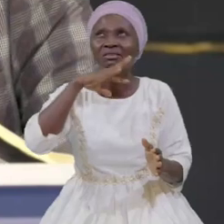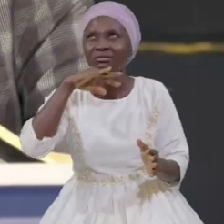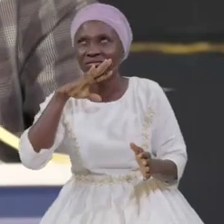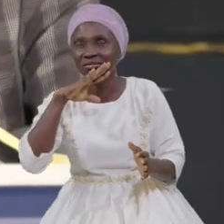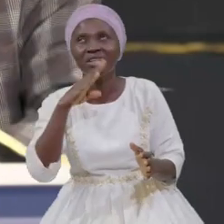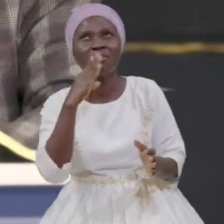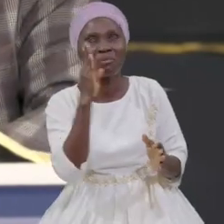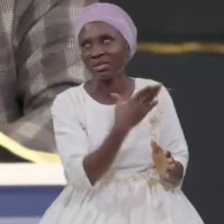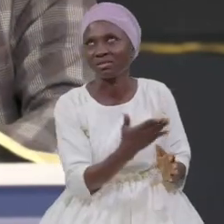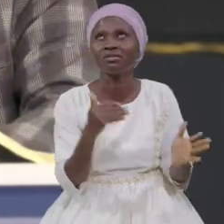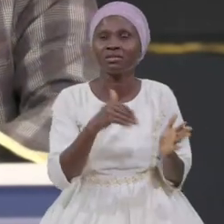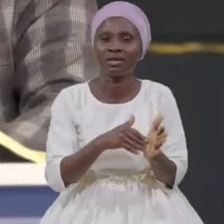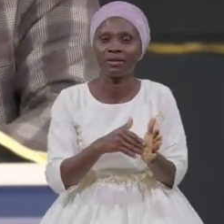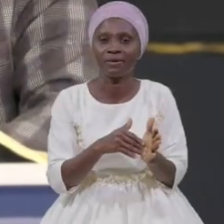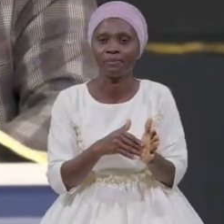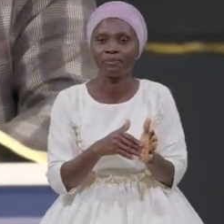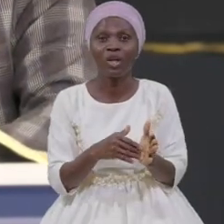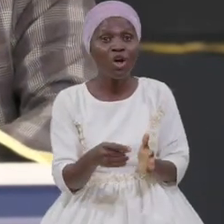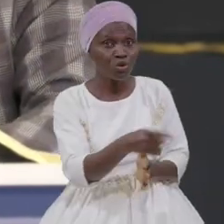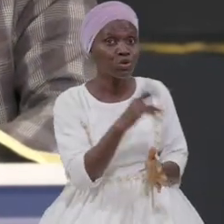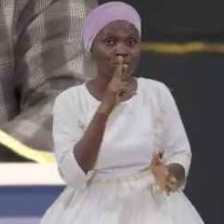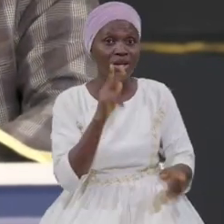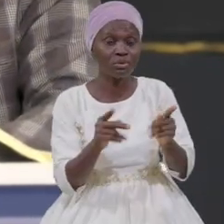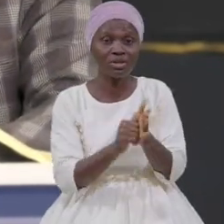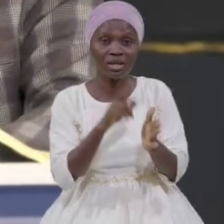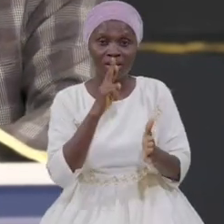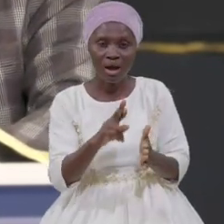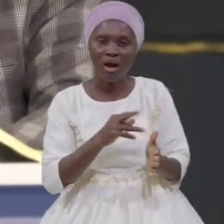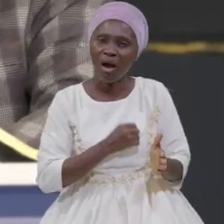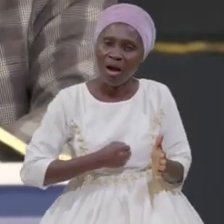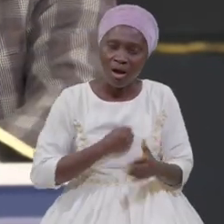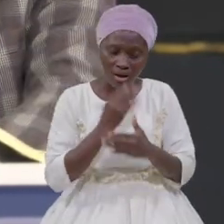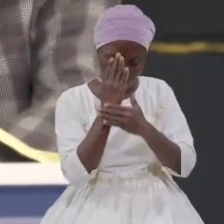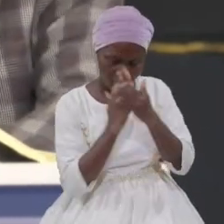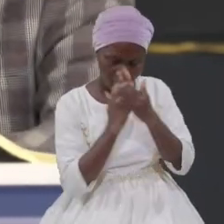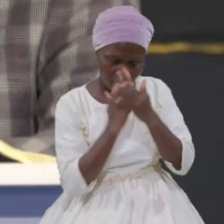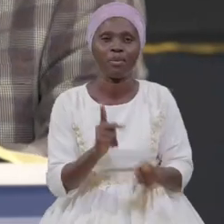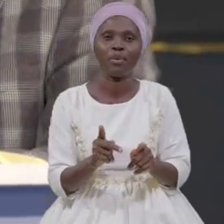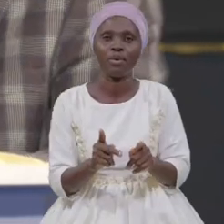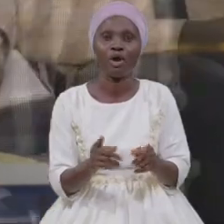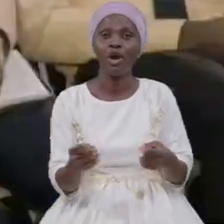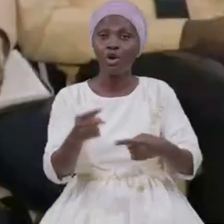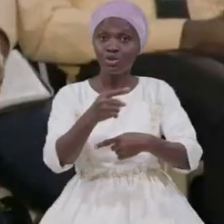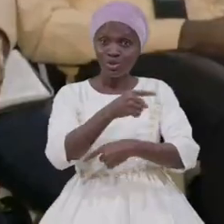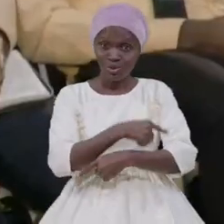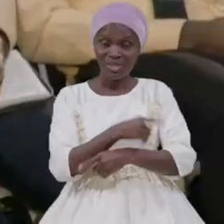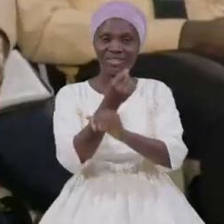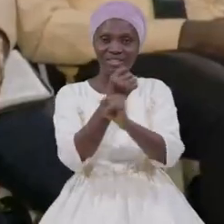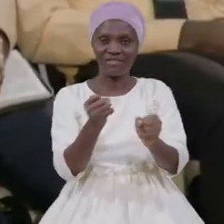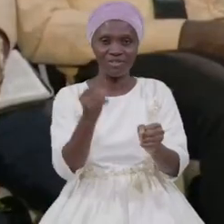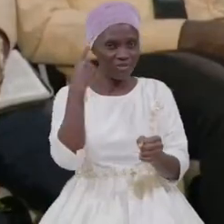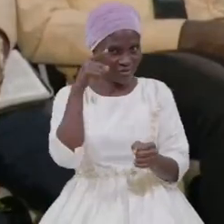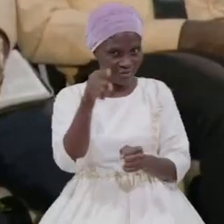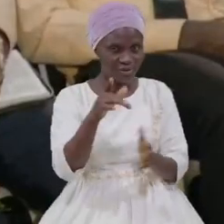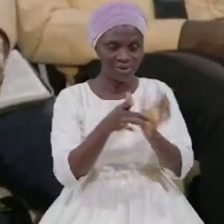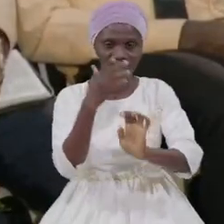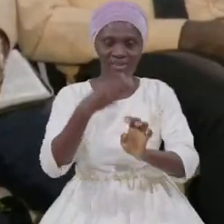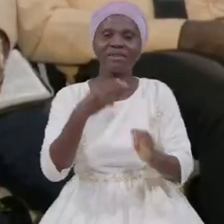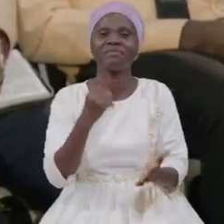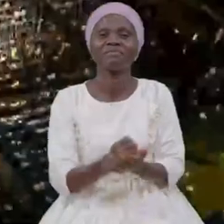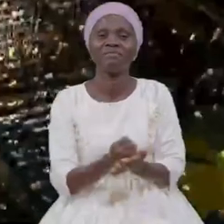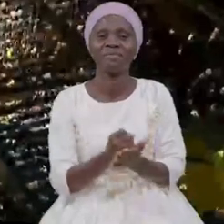dans ces mauvaises choses pécheresses. Ce sont les pénitents, et aujourd'hui, le salut pour toi.